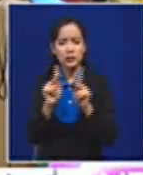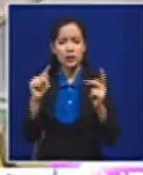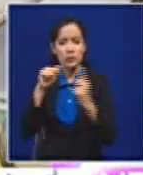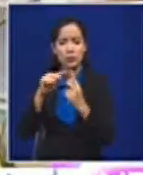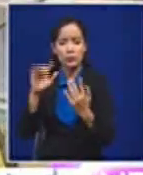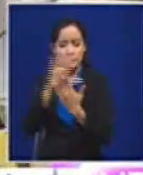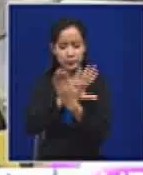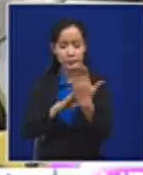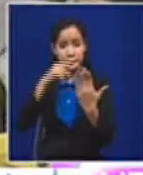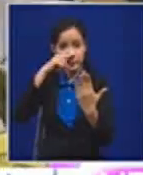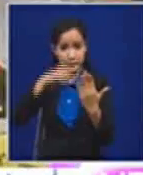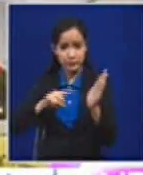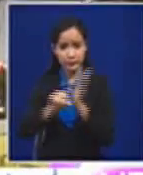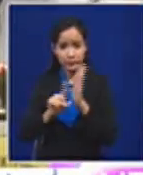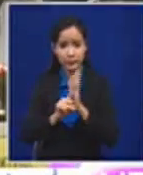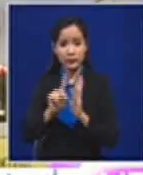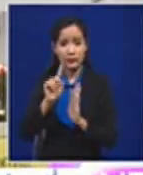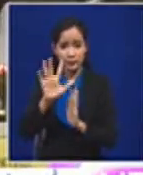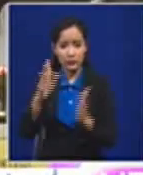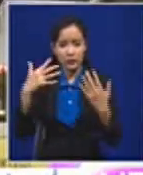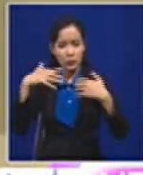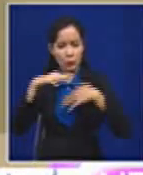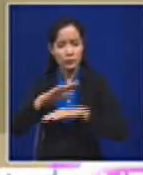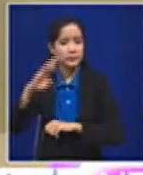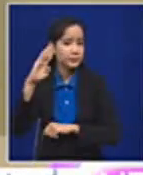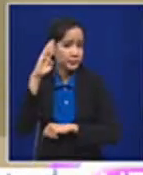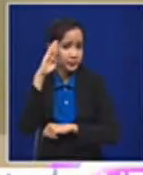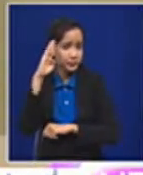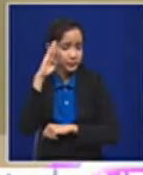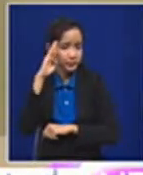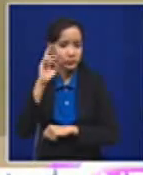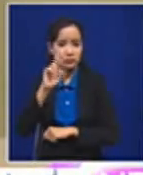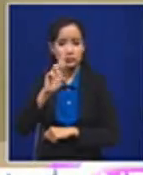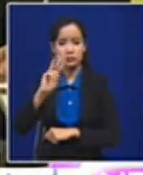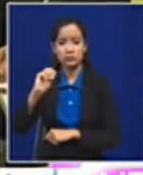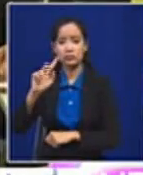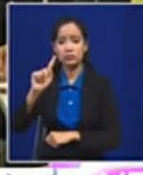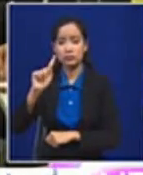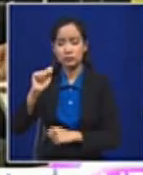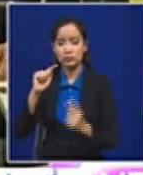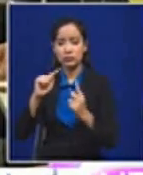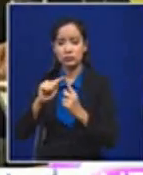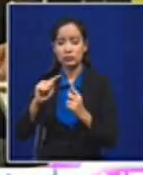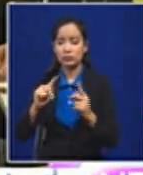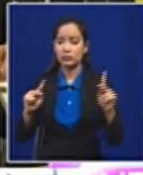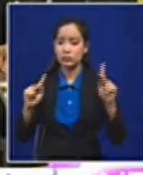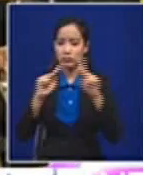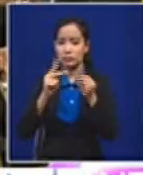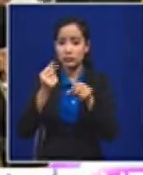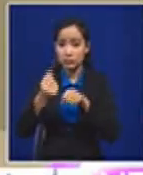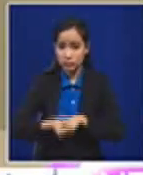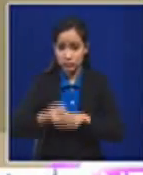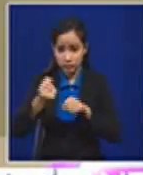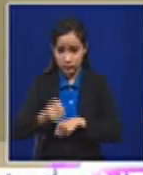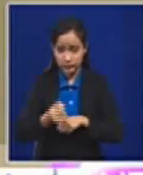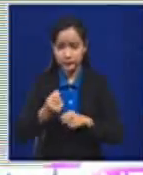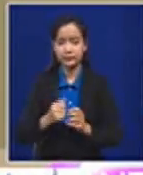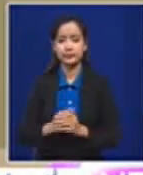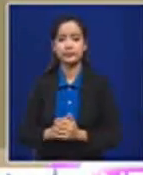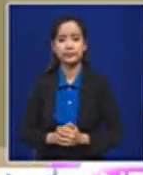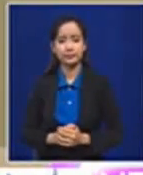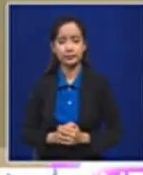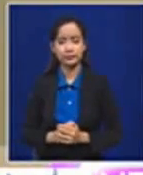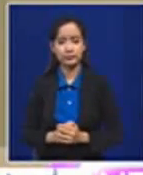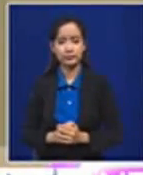ที่5ร่วมกับพลเอกชัดชัยสาริกัลยะรัฐมนตรีว่าการกระทรวงเกษตรและสหกรณ์พลตำรวจเอกอดุลแสงสิง